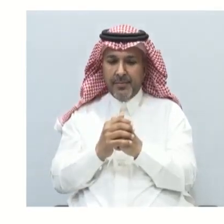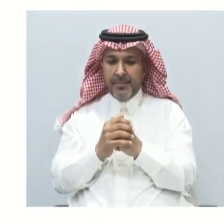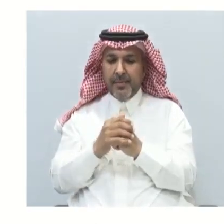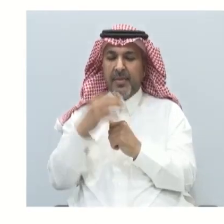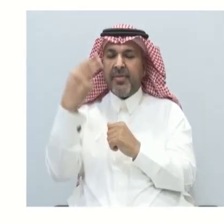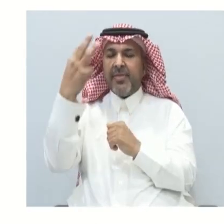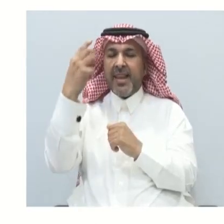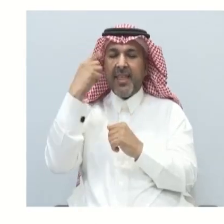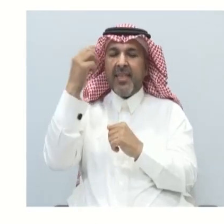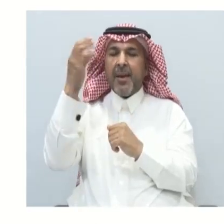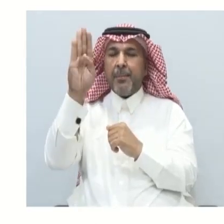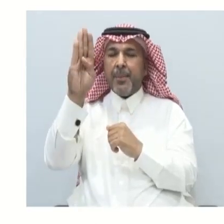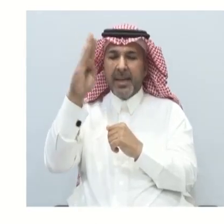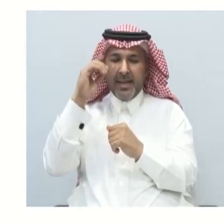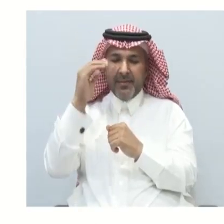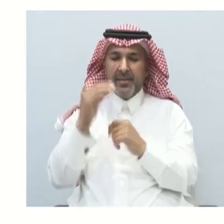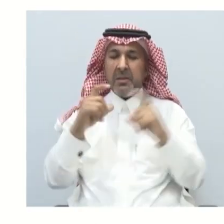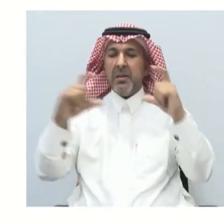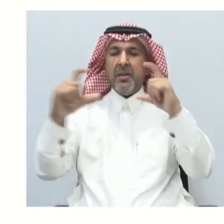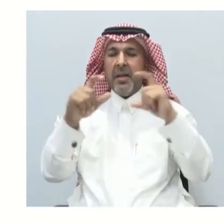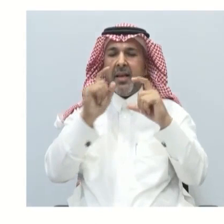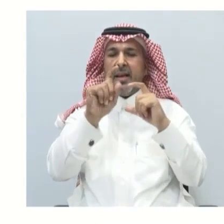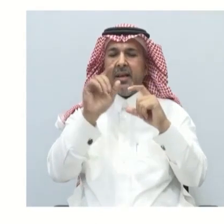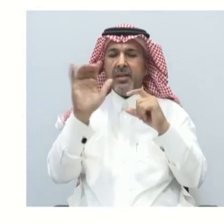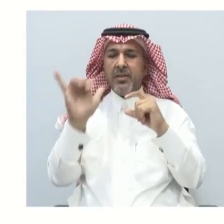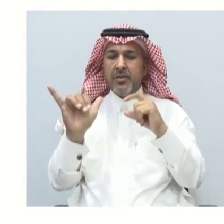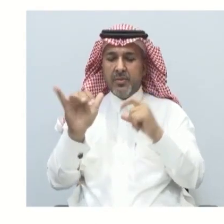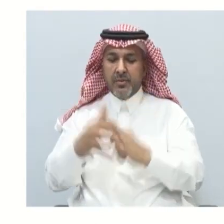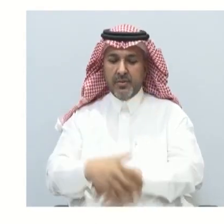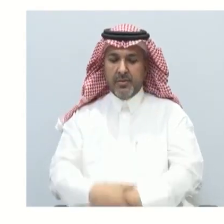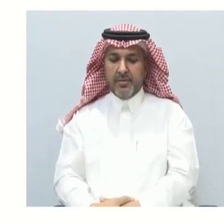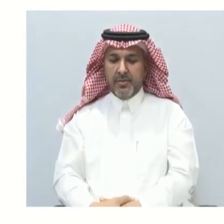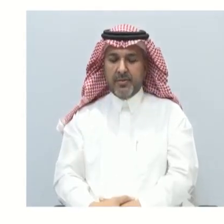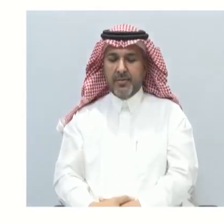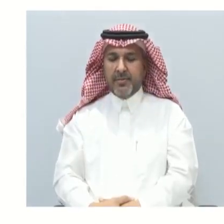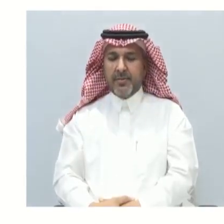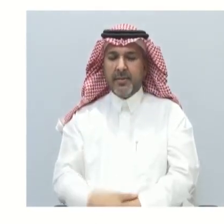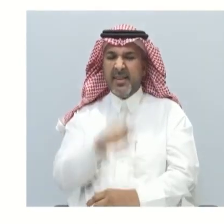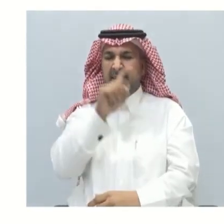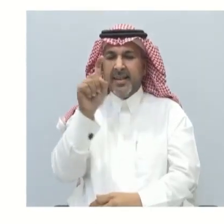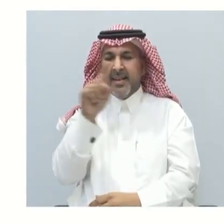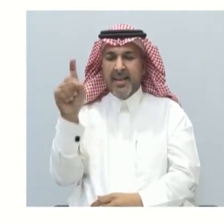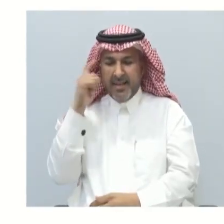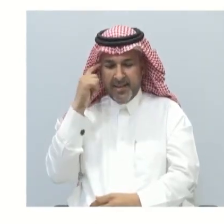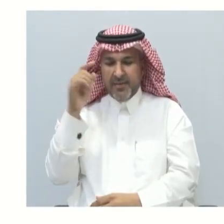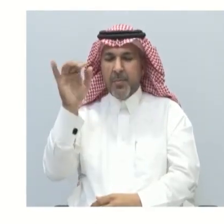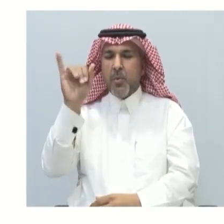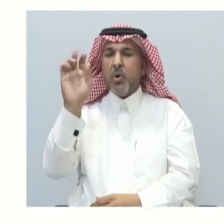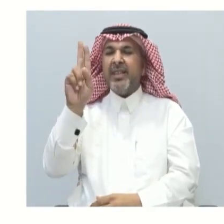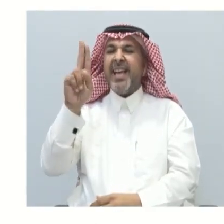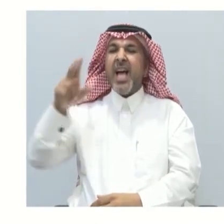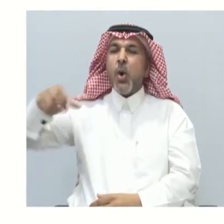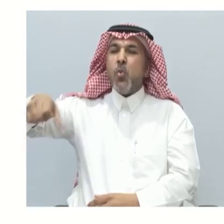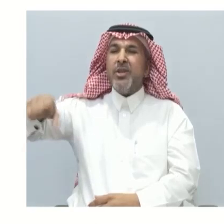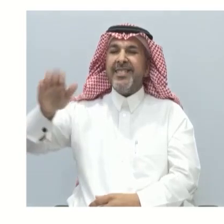البي وكذلك النقطه التي يمر بها زي ما قلنا هي متوسط الاكس ومتوسط الواي وبالتالي